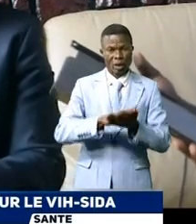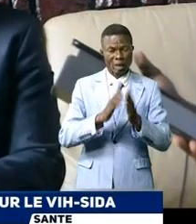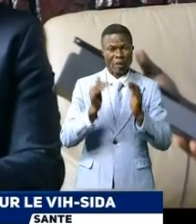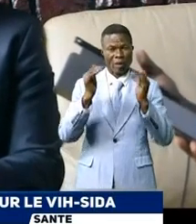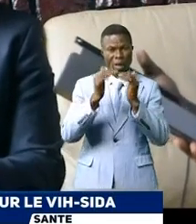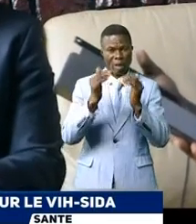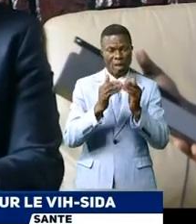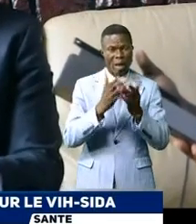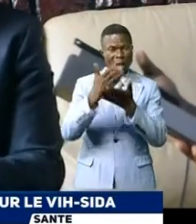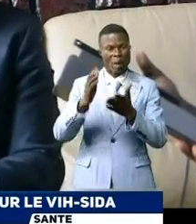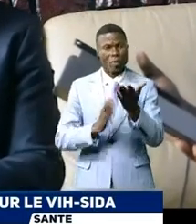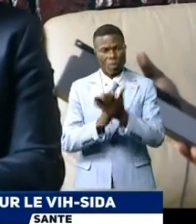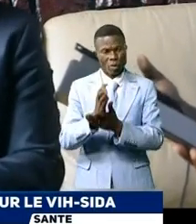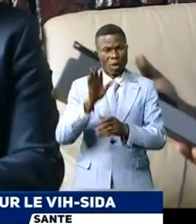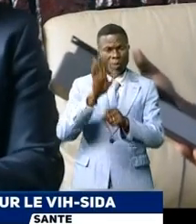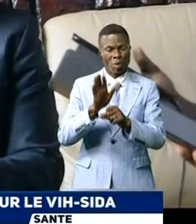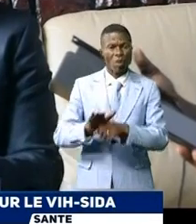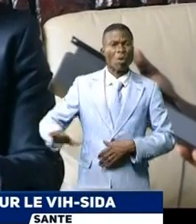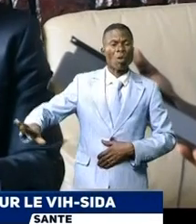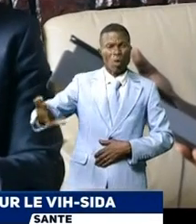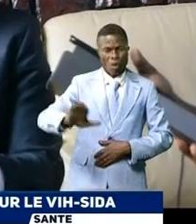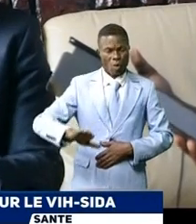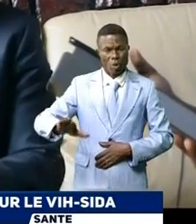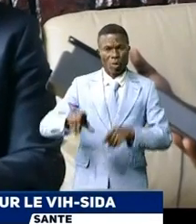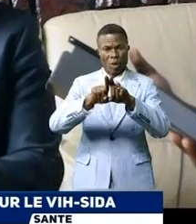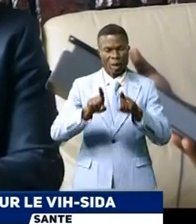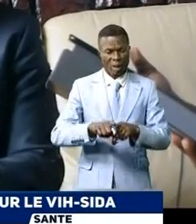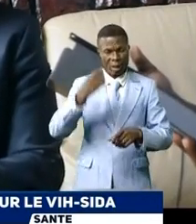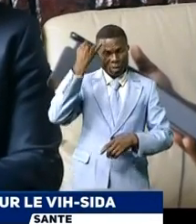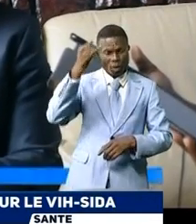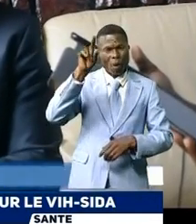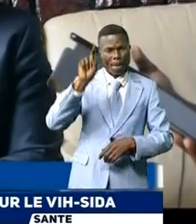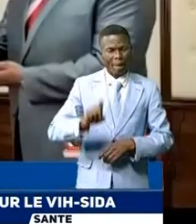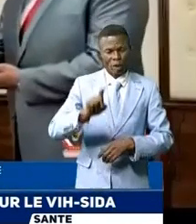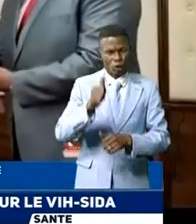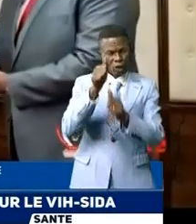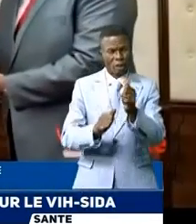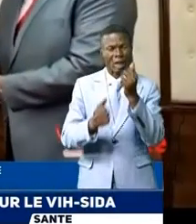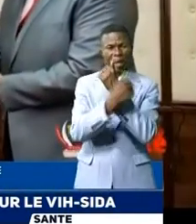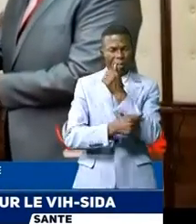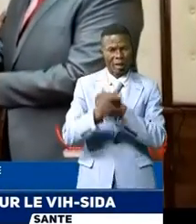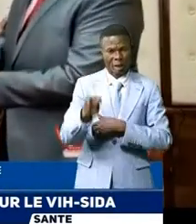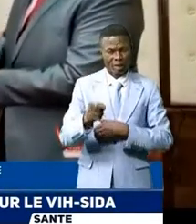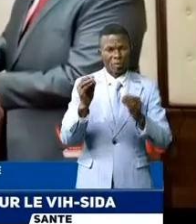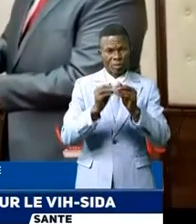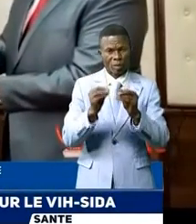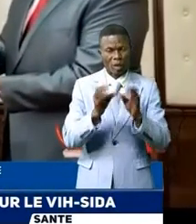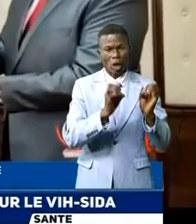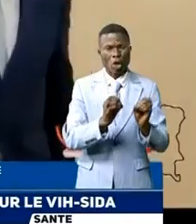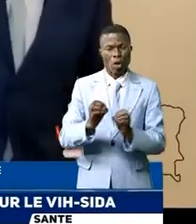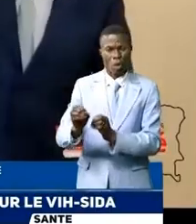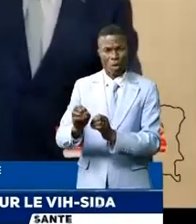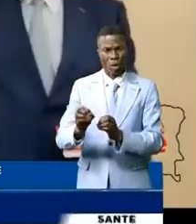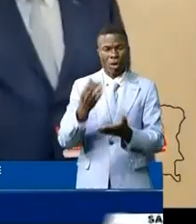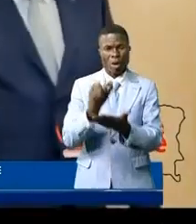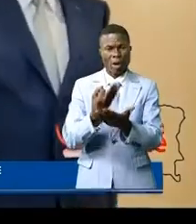équitable répartis dans différents pays, et ce, en fonction du besoin exprimé. Cette réunion a été organisée par